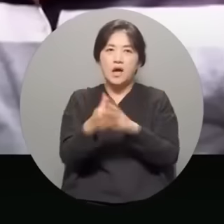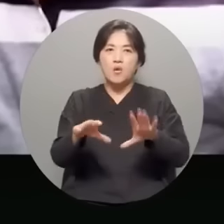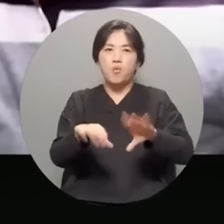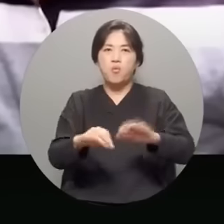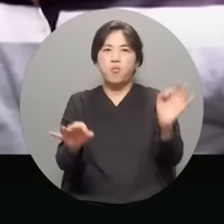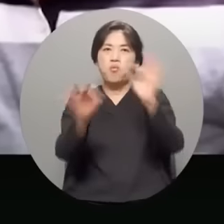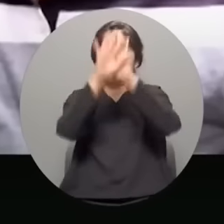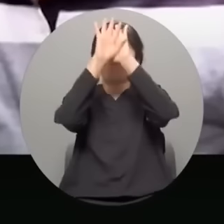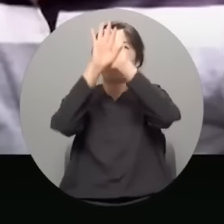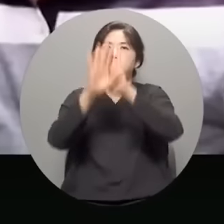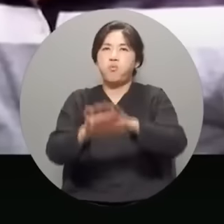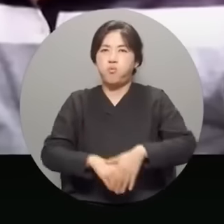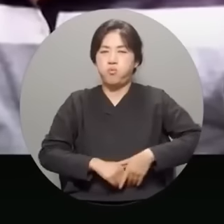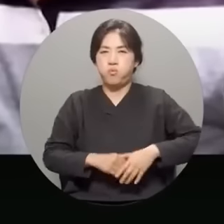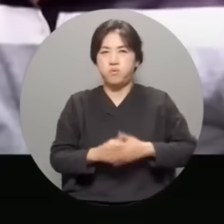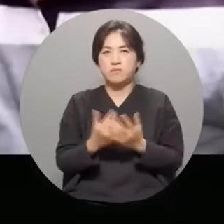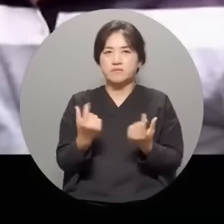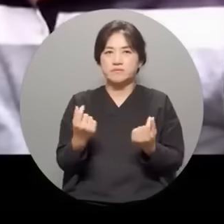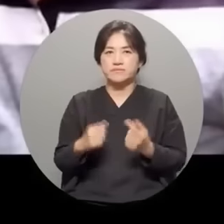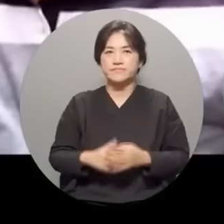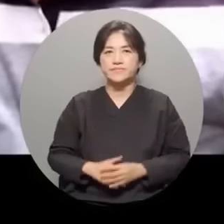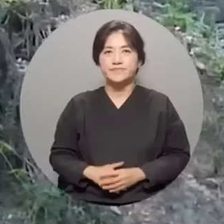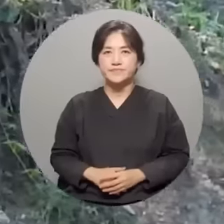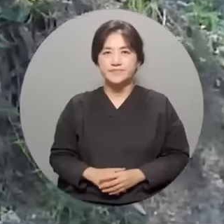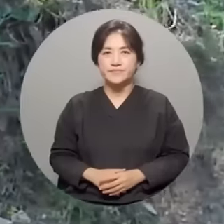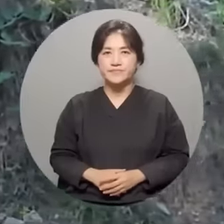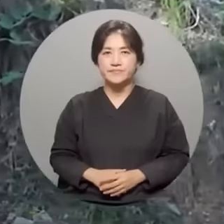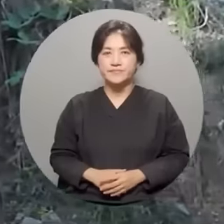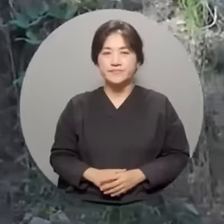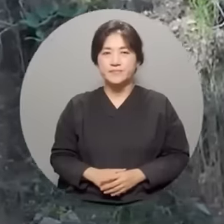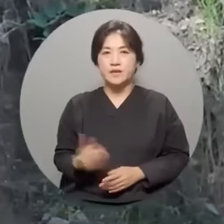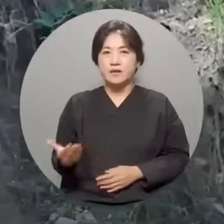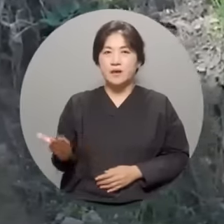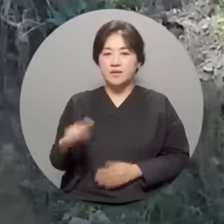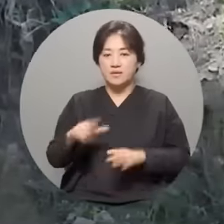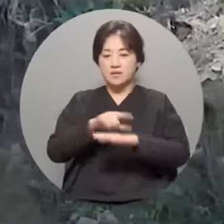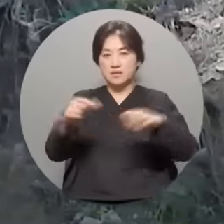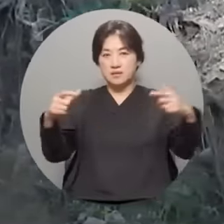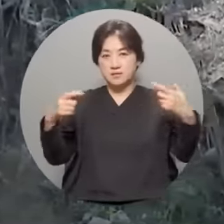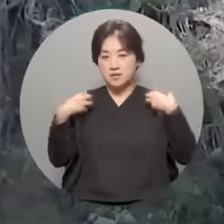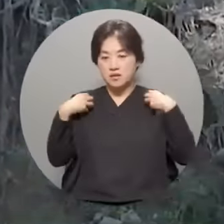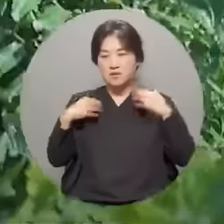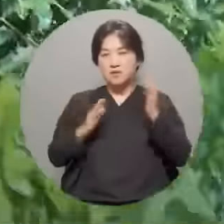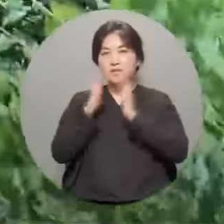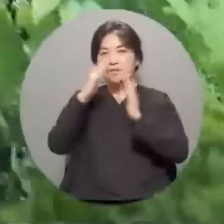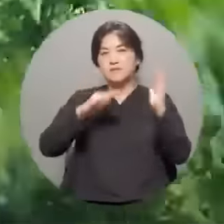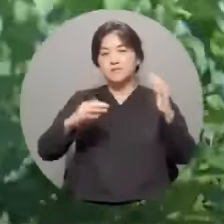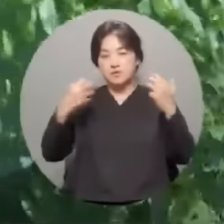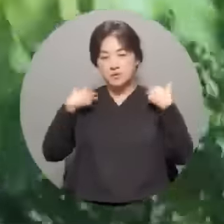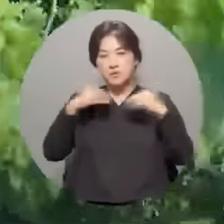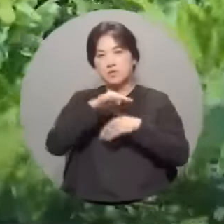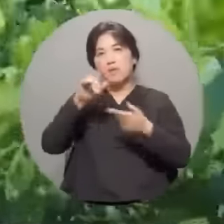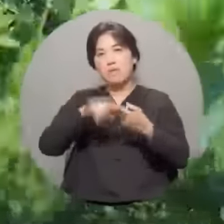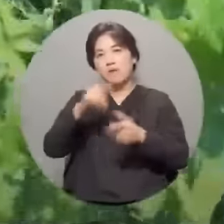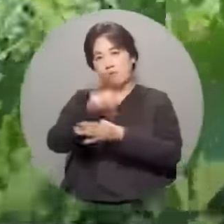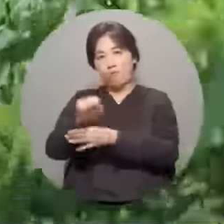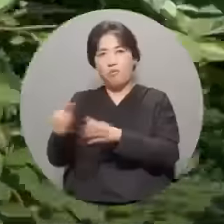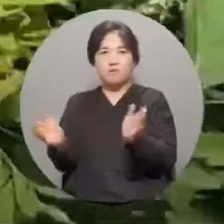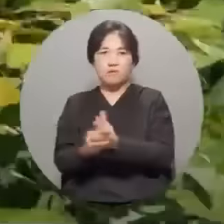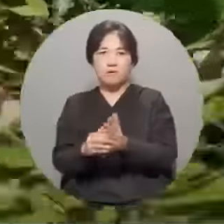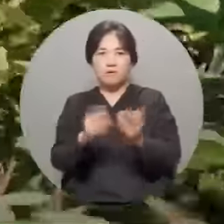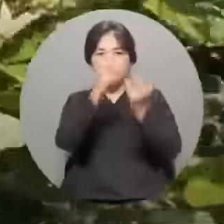완충 역할을 하는 것이 다 사라진다고 보시면 돼요 하지만 지자체는 산림청 기준에 맞게 벌목 허가를 줬다며